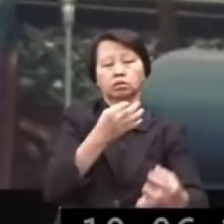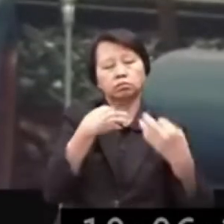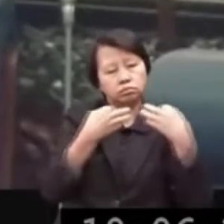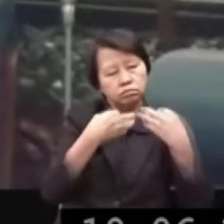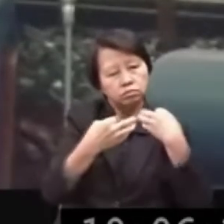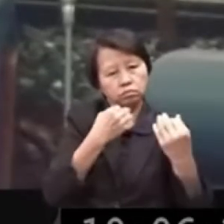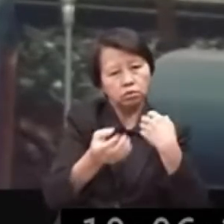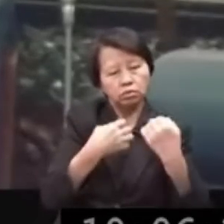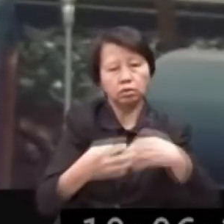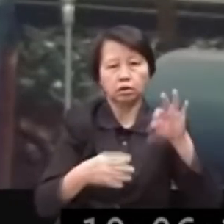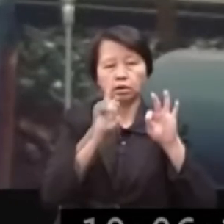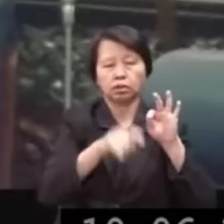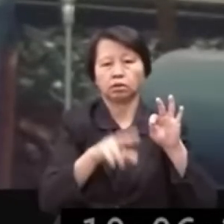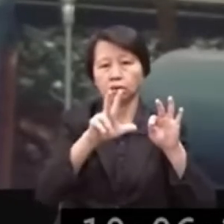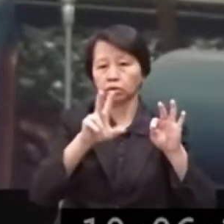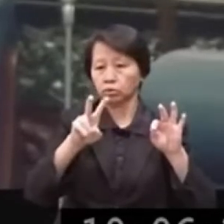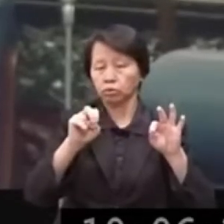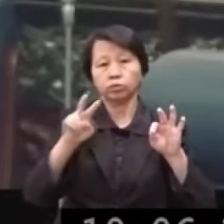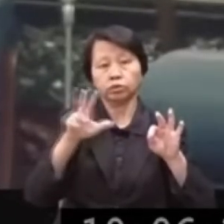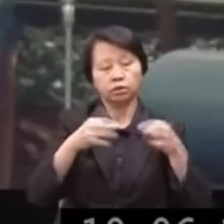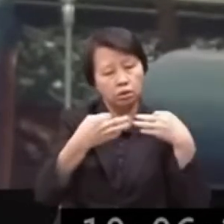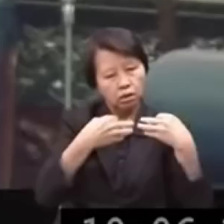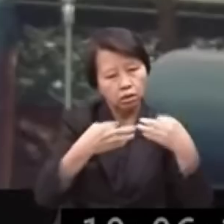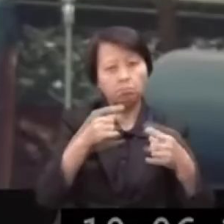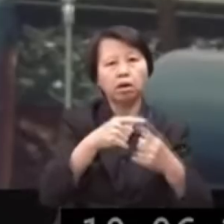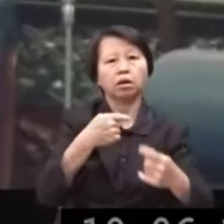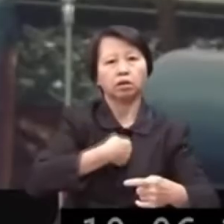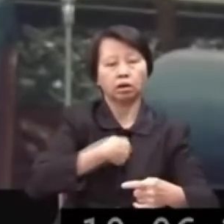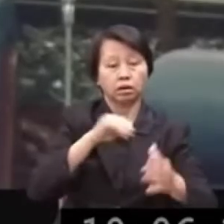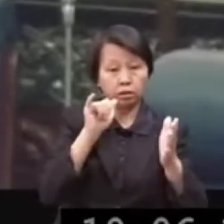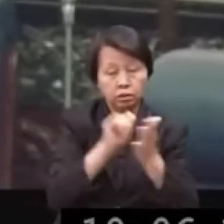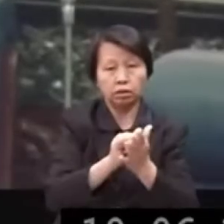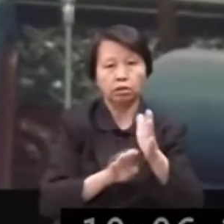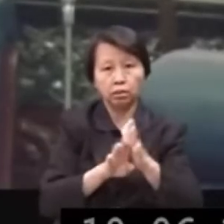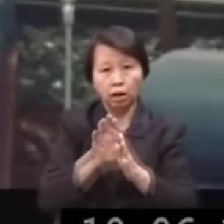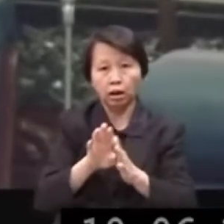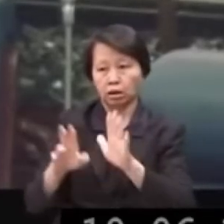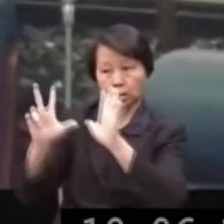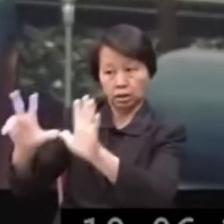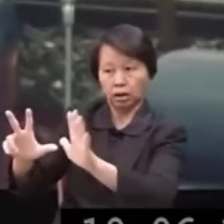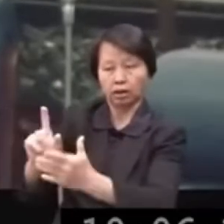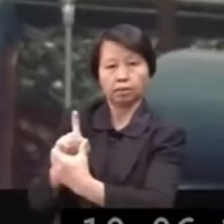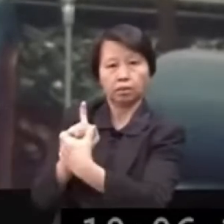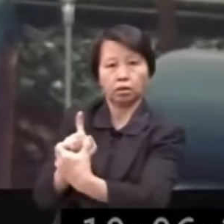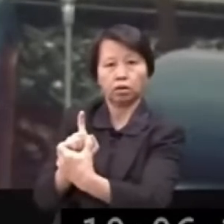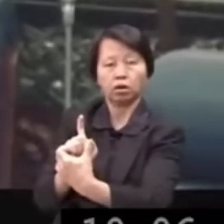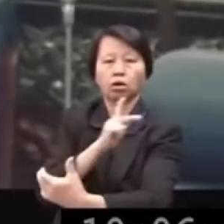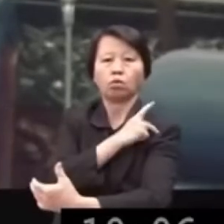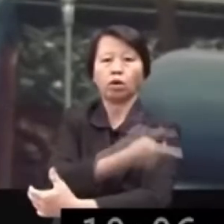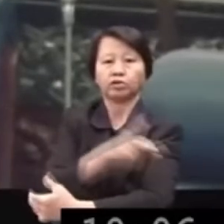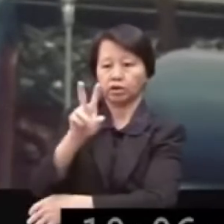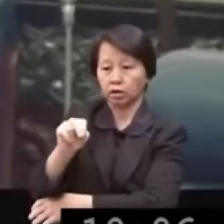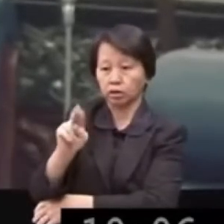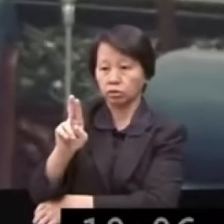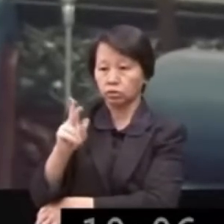penerangan pada 9 maz 223 bahwa pembangunan 8 buah kapal selam berkuasa eugle